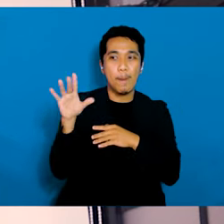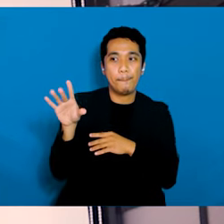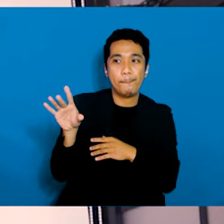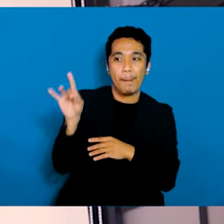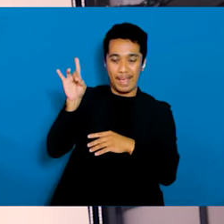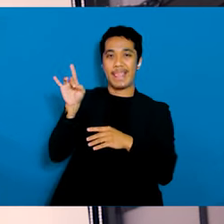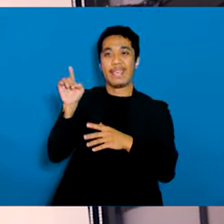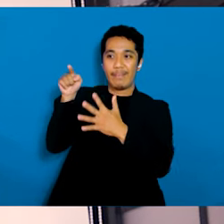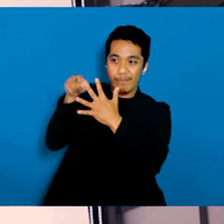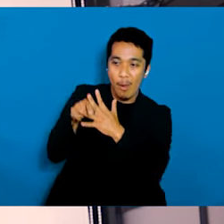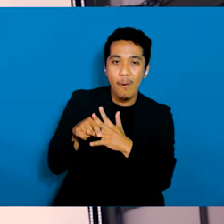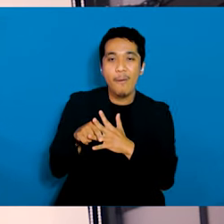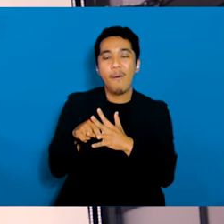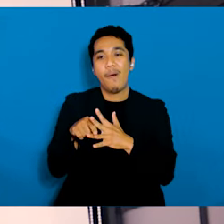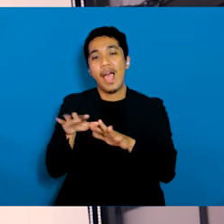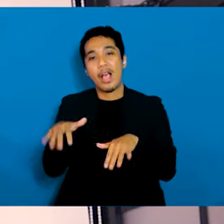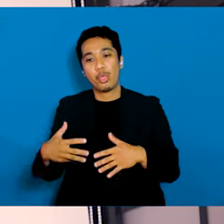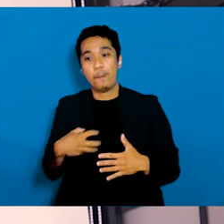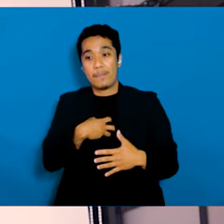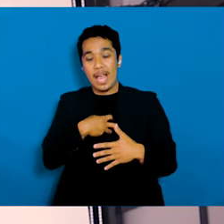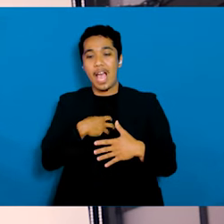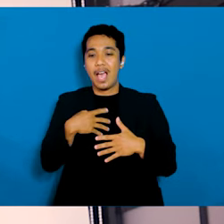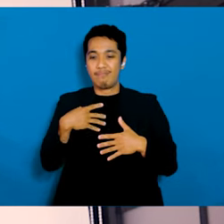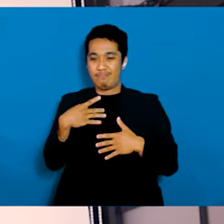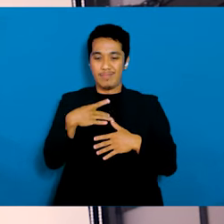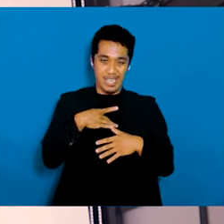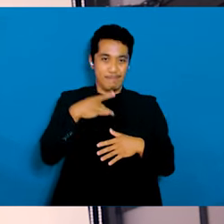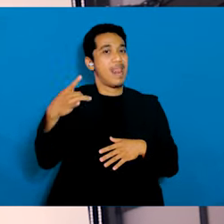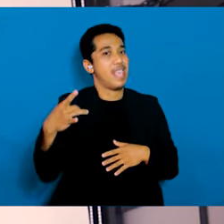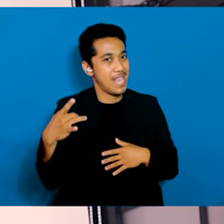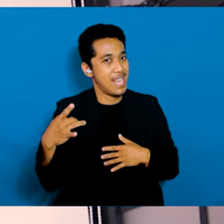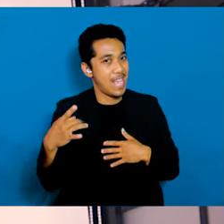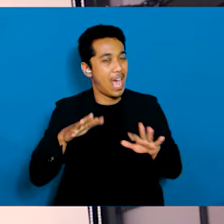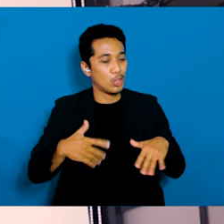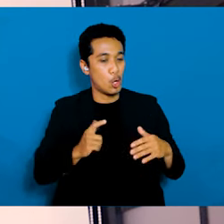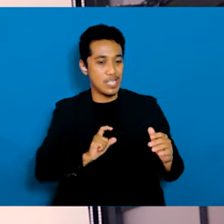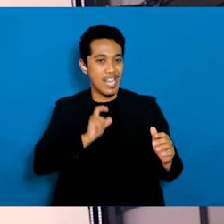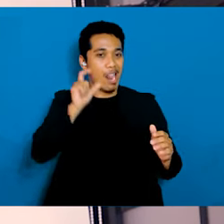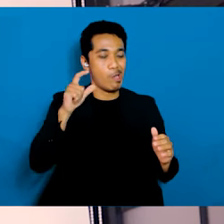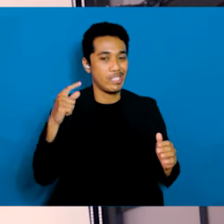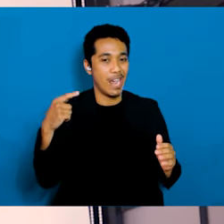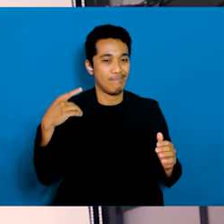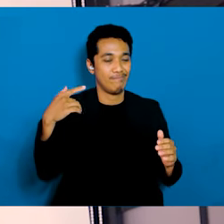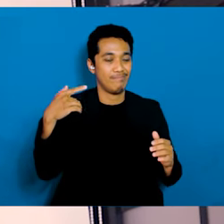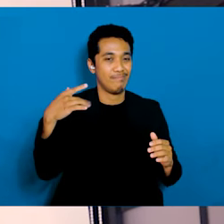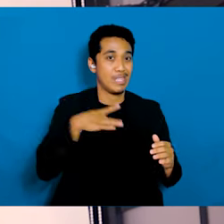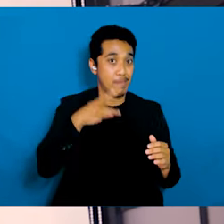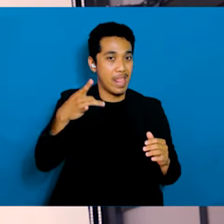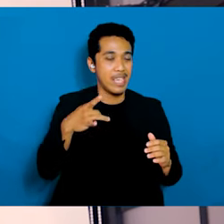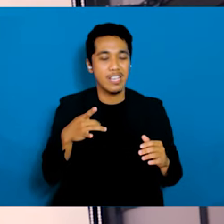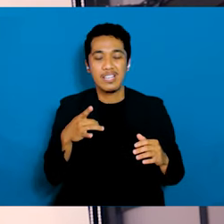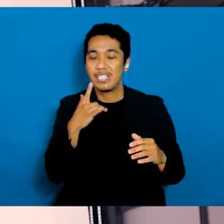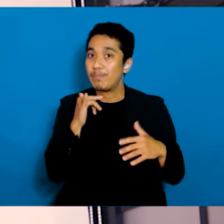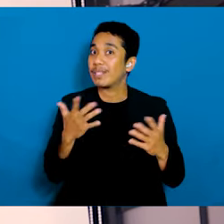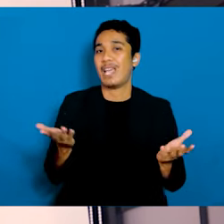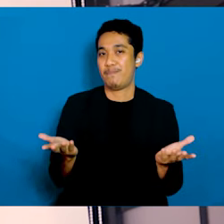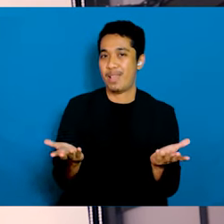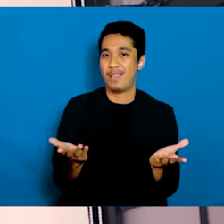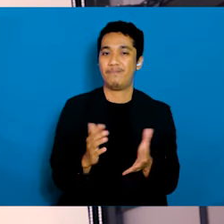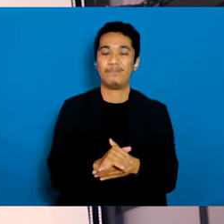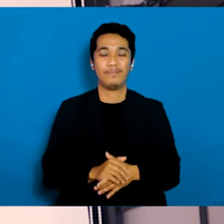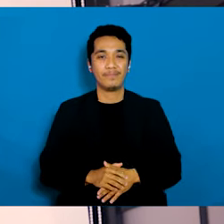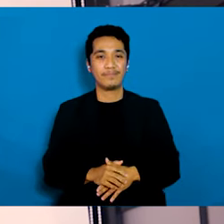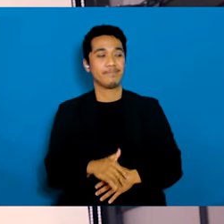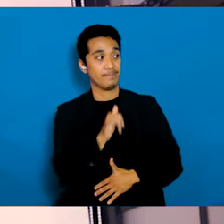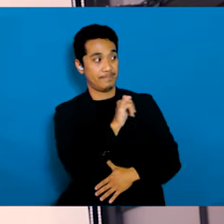sebagai pemilih, kemudian yang berhak dipilih juga sebenarnya, kemudian juga sebagai penyelenggara begitu,